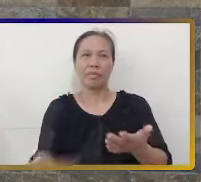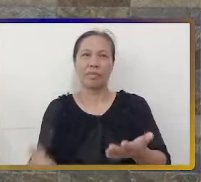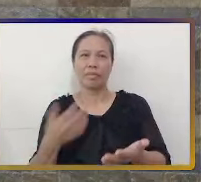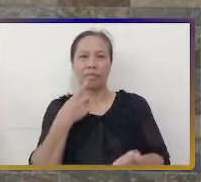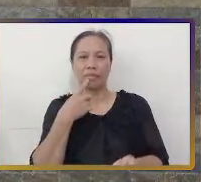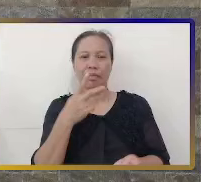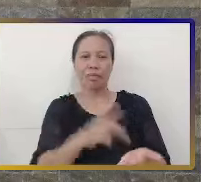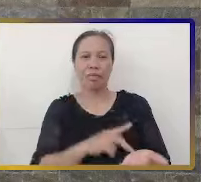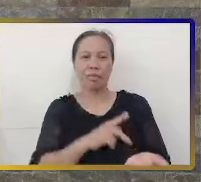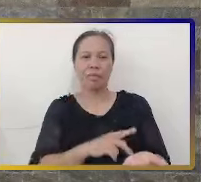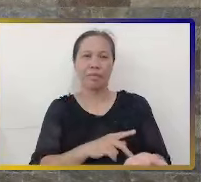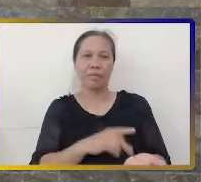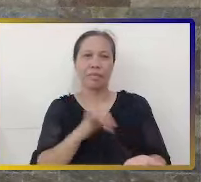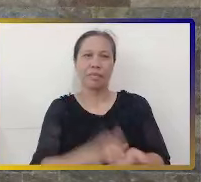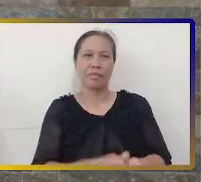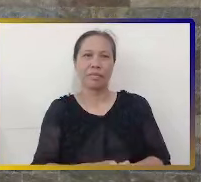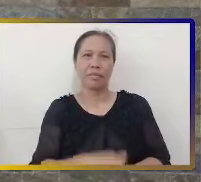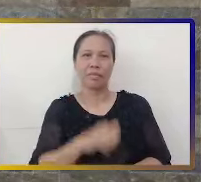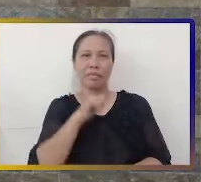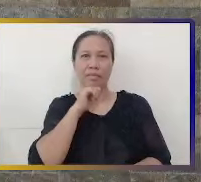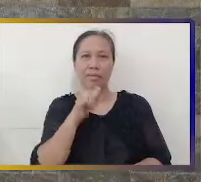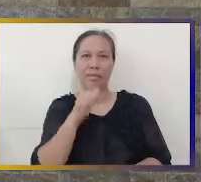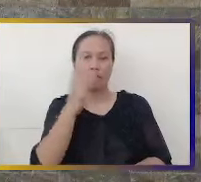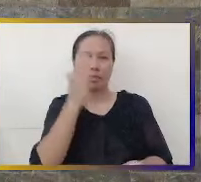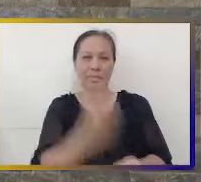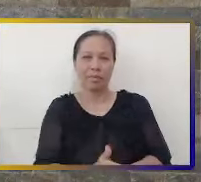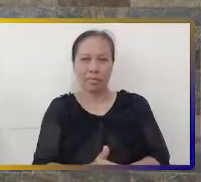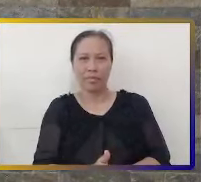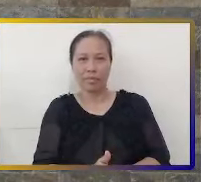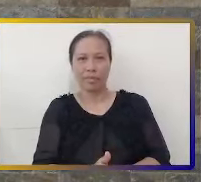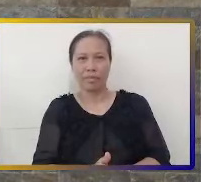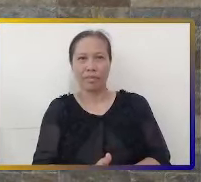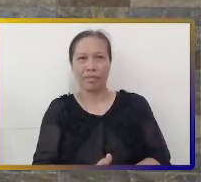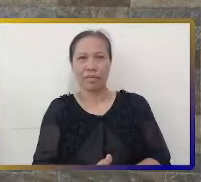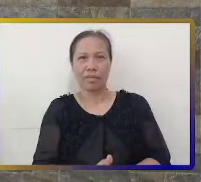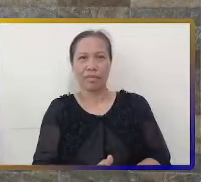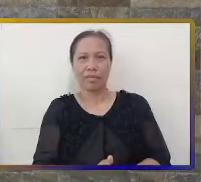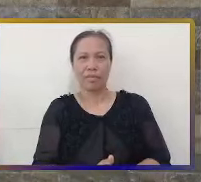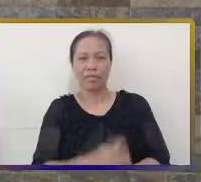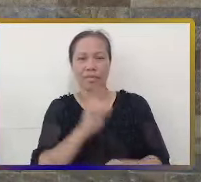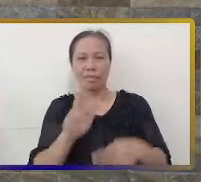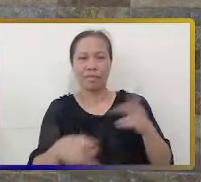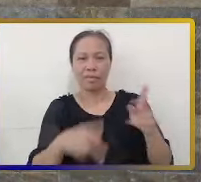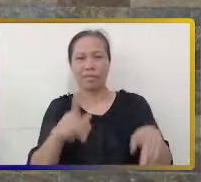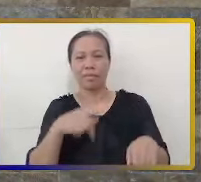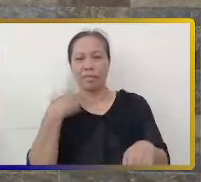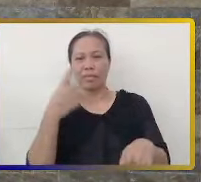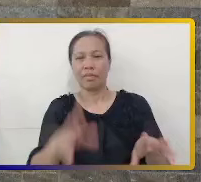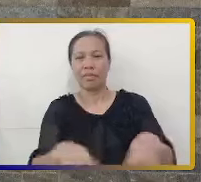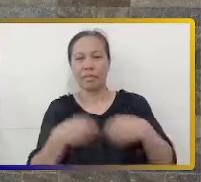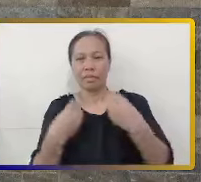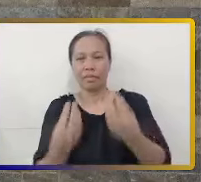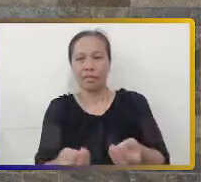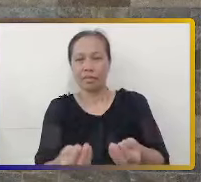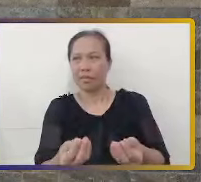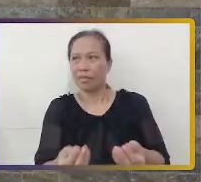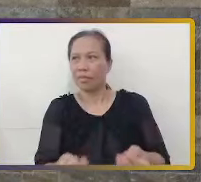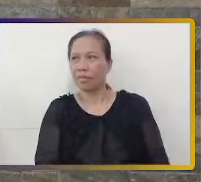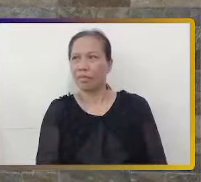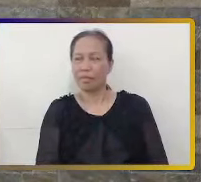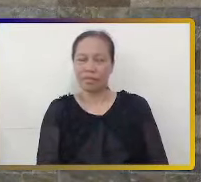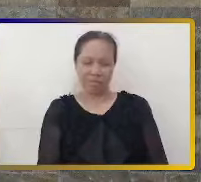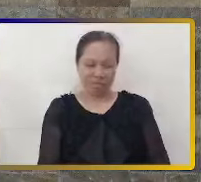Paul na Hwag mong bubusalan ang nagigi ng corn kasi pag binusalan mo yan Wala na